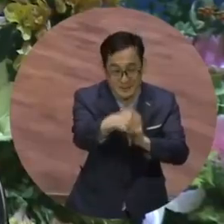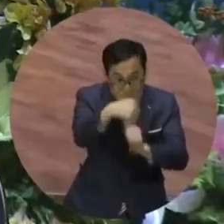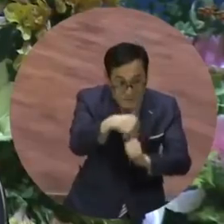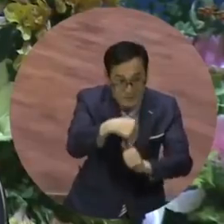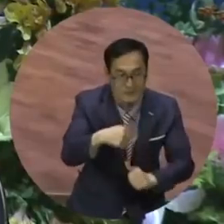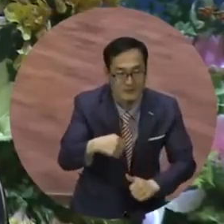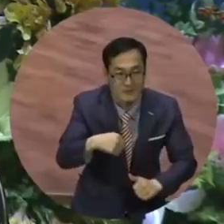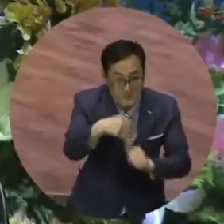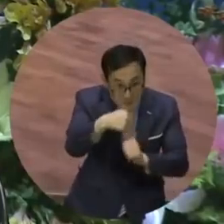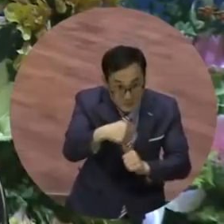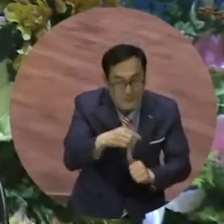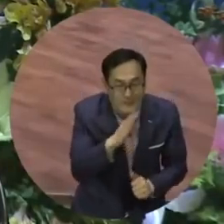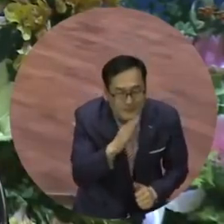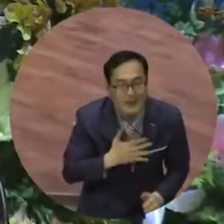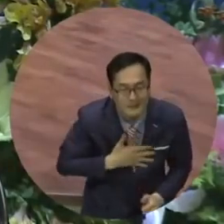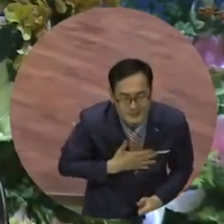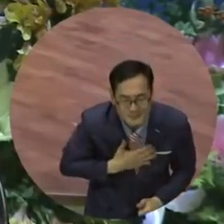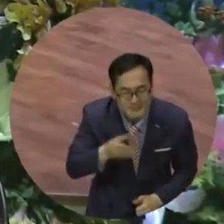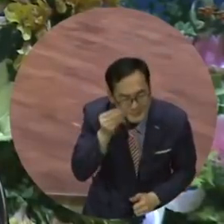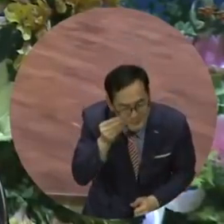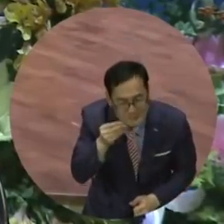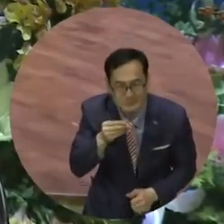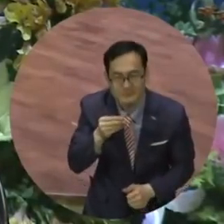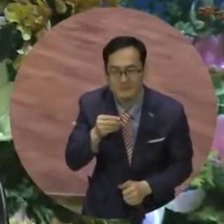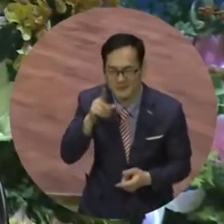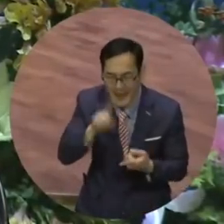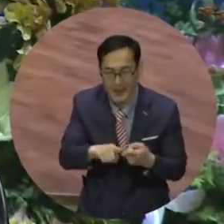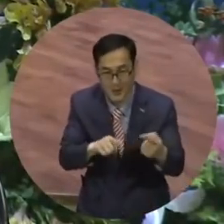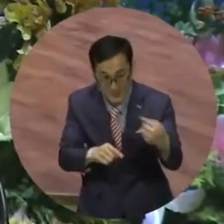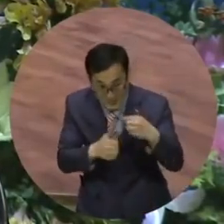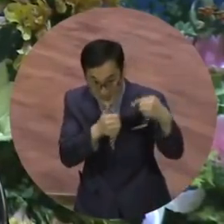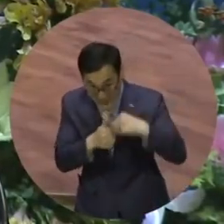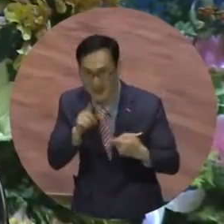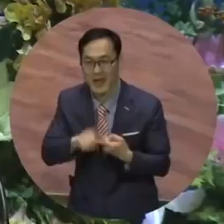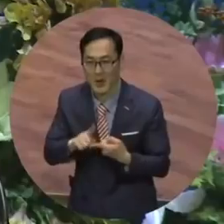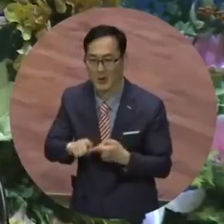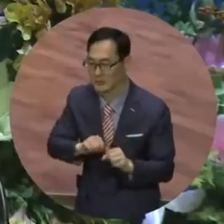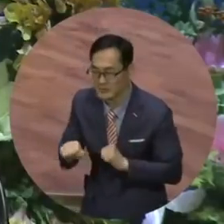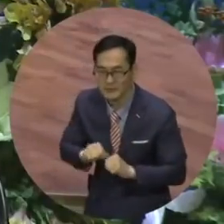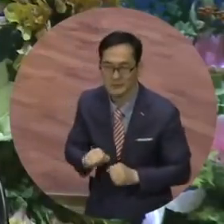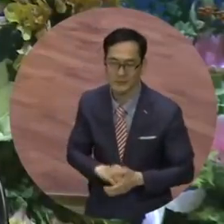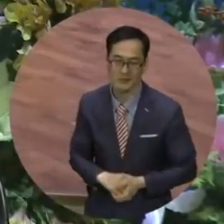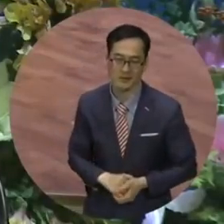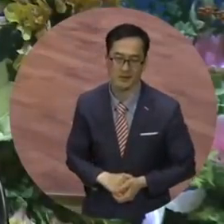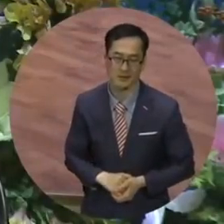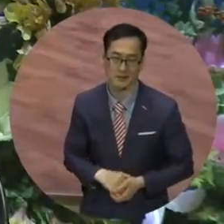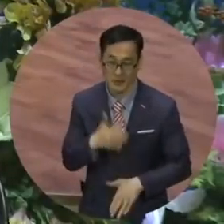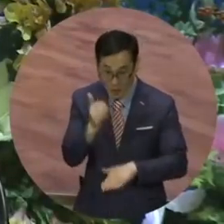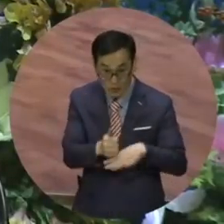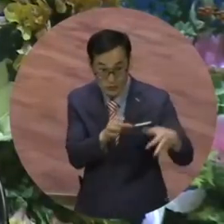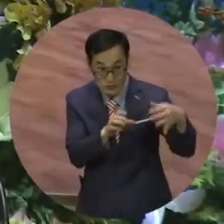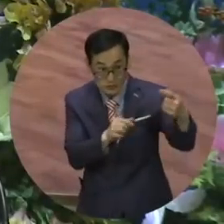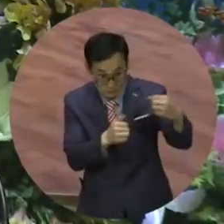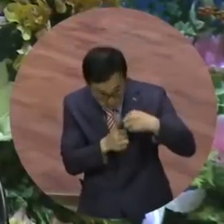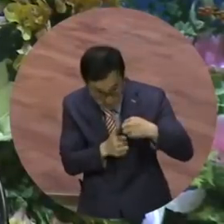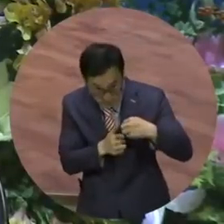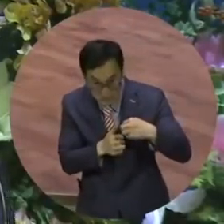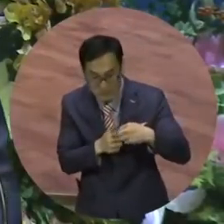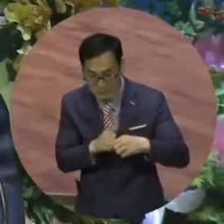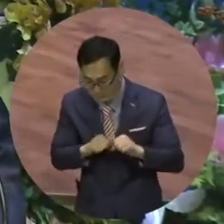귀신 들린 점쟁이 찾아 답 달라고 그래요. 답 달라고 그래요. 지도 죽을 찌기인데 그것도 모르고 찾아가서 답을 달라